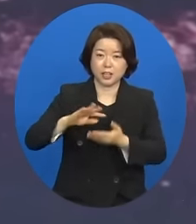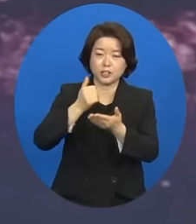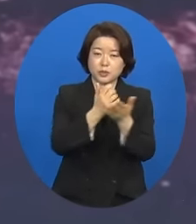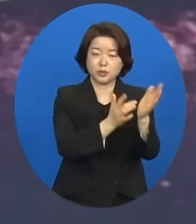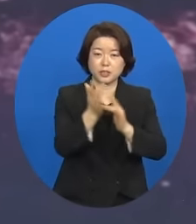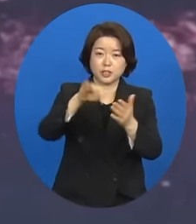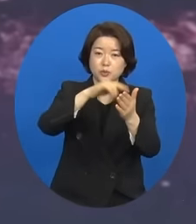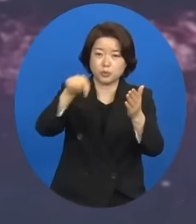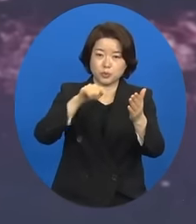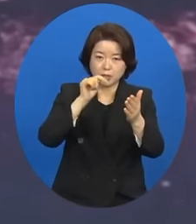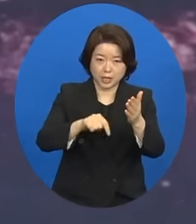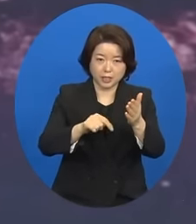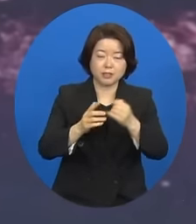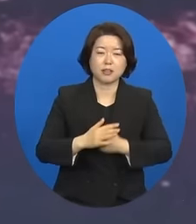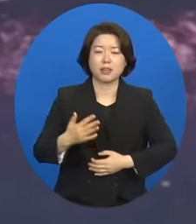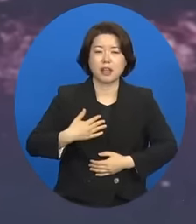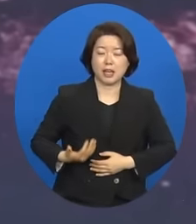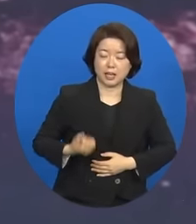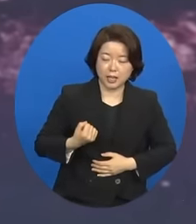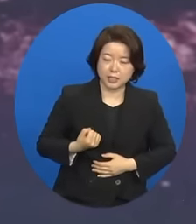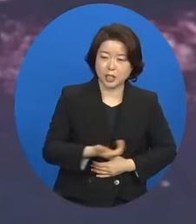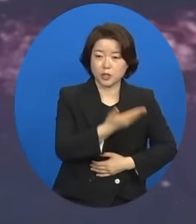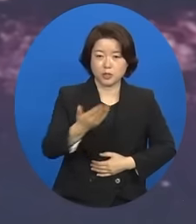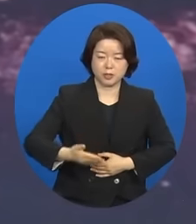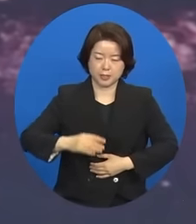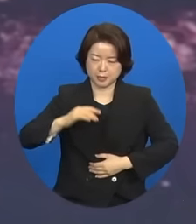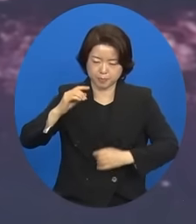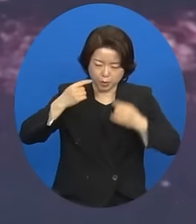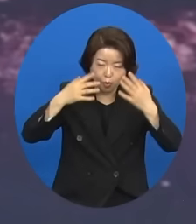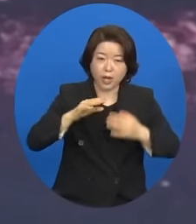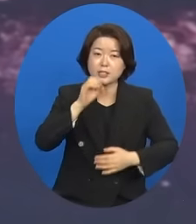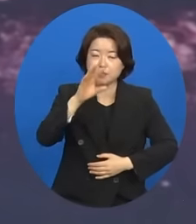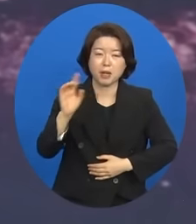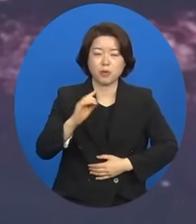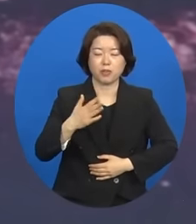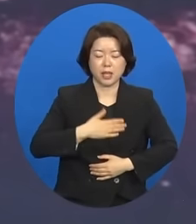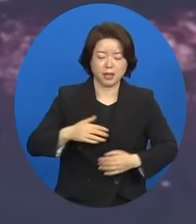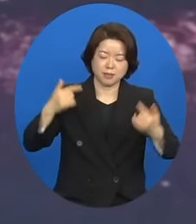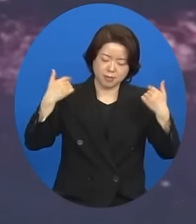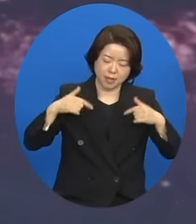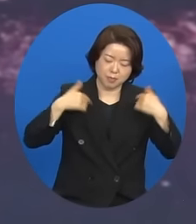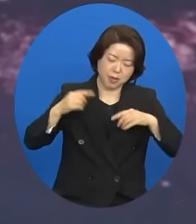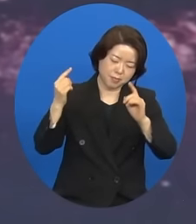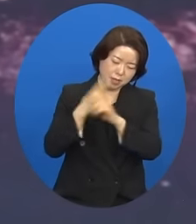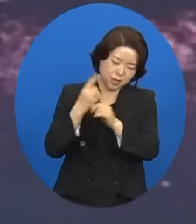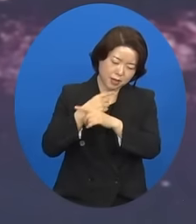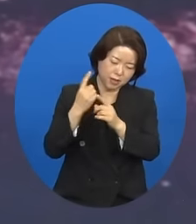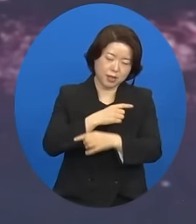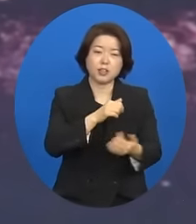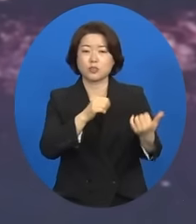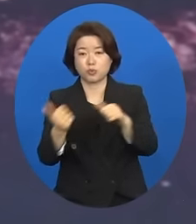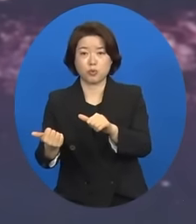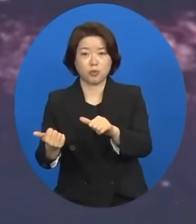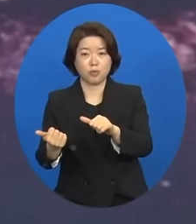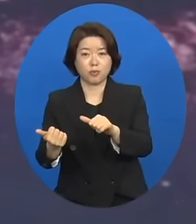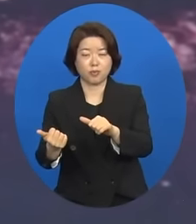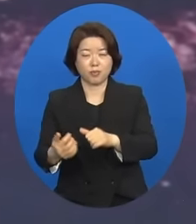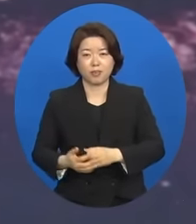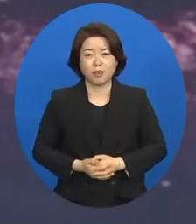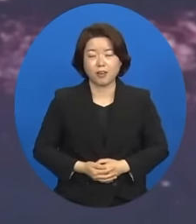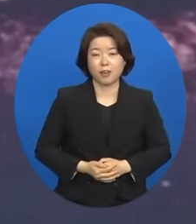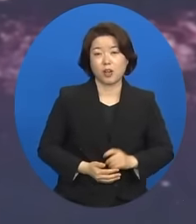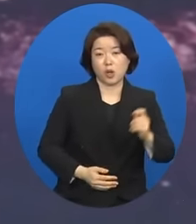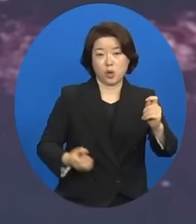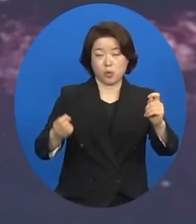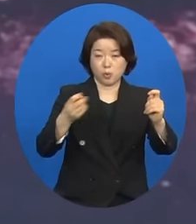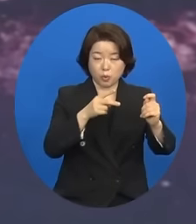너희에 대한 나의 자랑을 두고 단난 하느니 나는 날마다 죽노라 날마다 죽 또한 그는 골로새